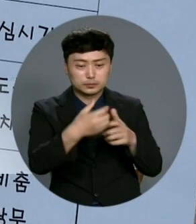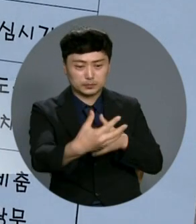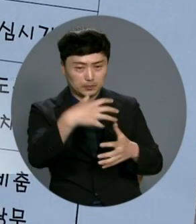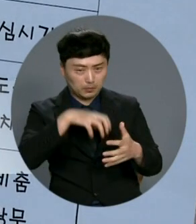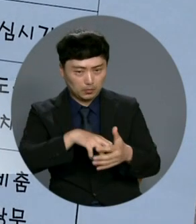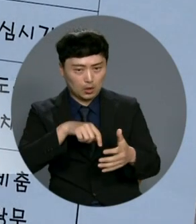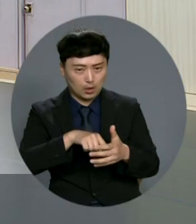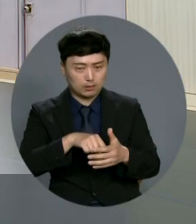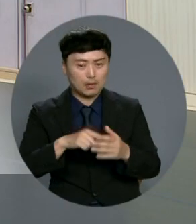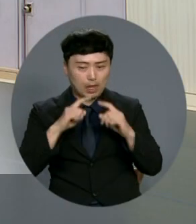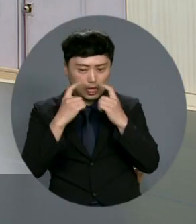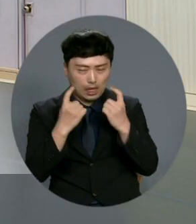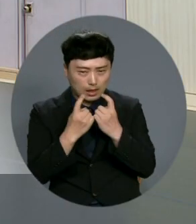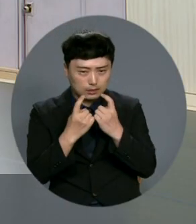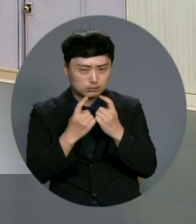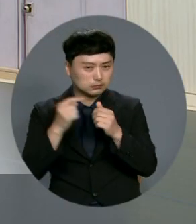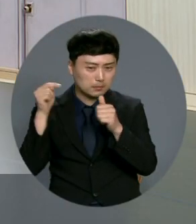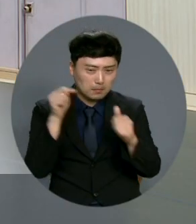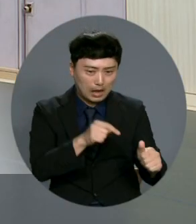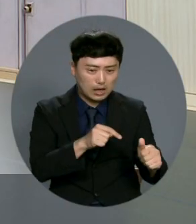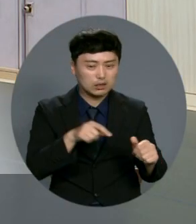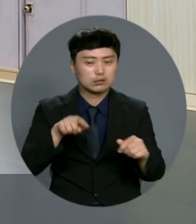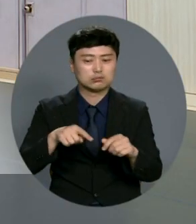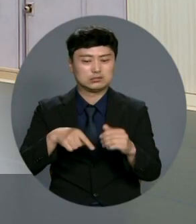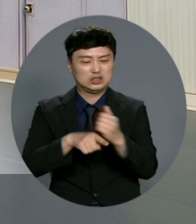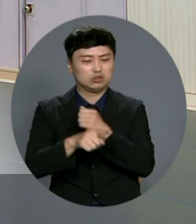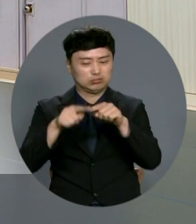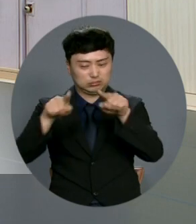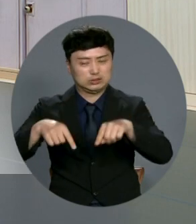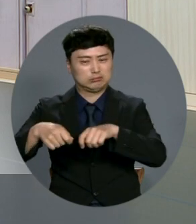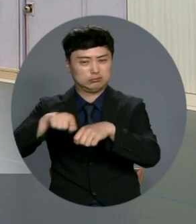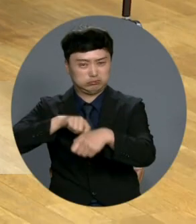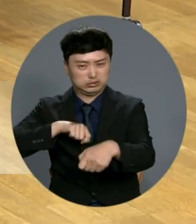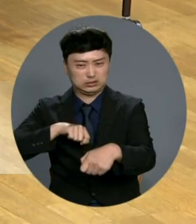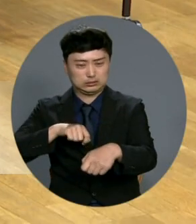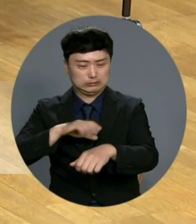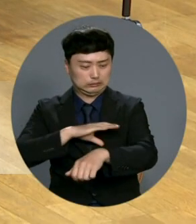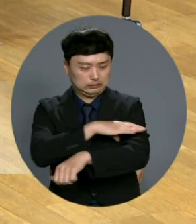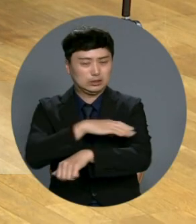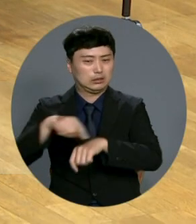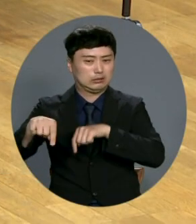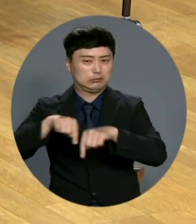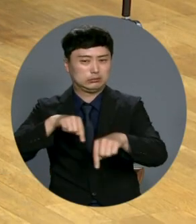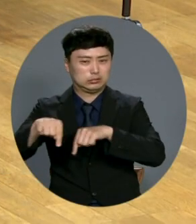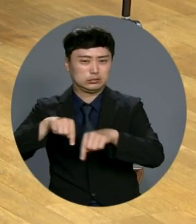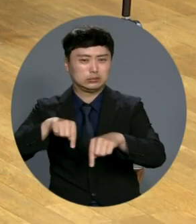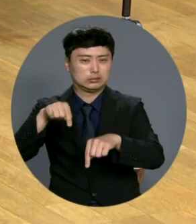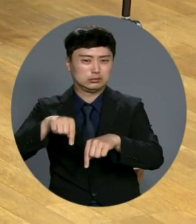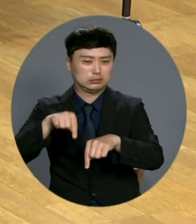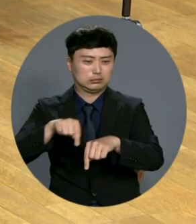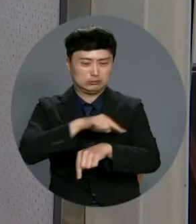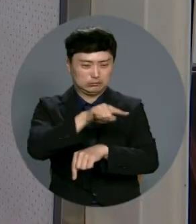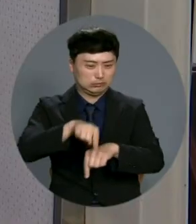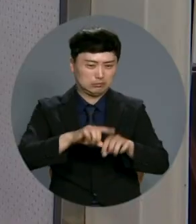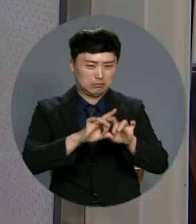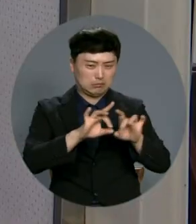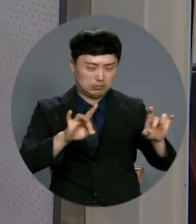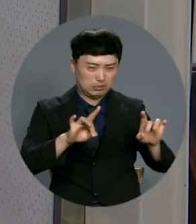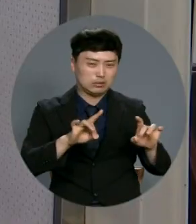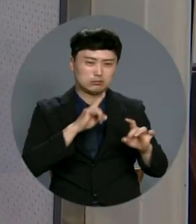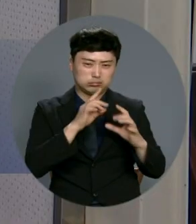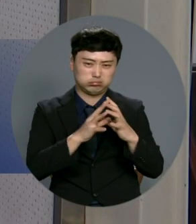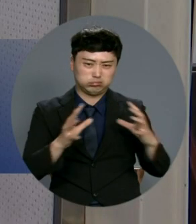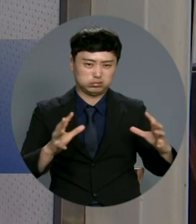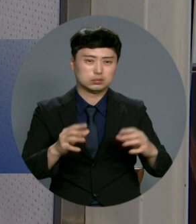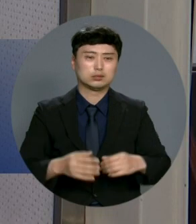시키는 심부름을 하면 사유서를 없애준다고 하는 비상식적 갑질을 했다는 게 단원들의 주장입니다. 도청에서